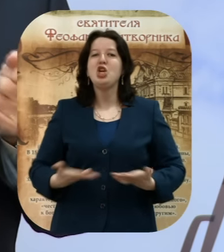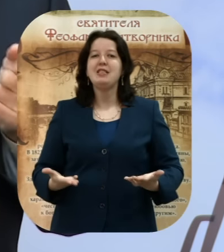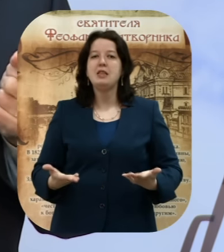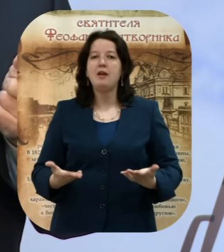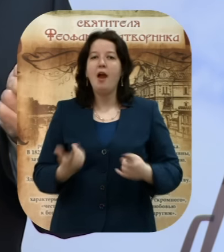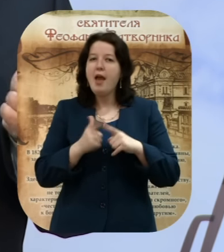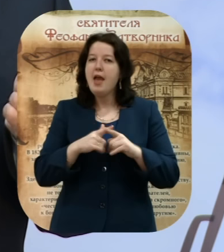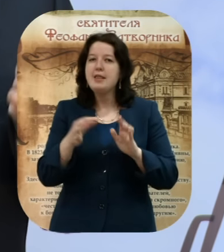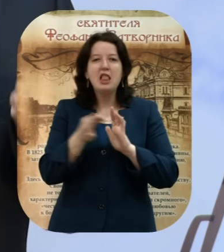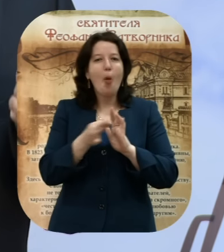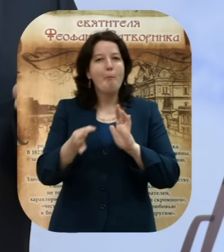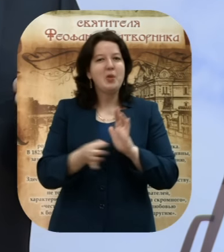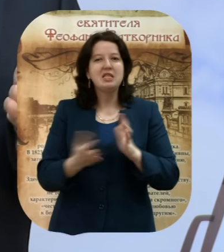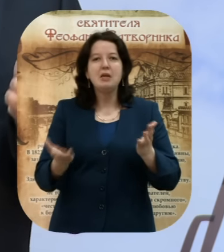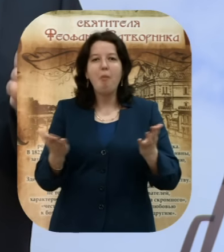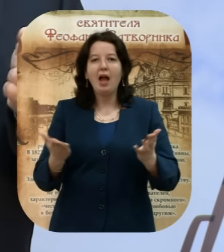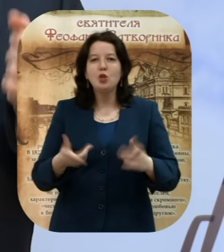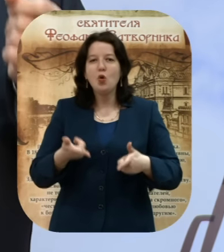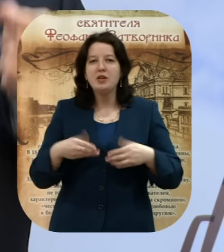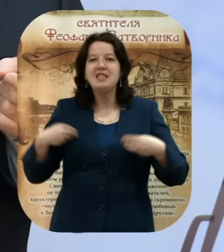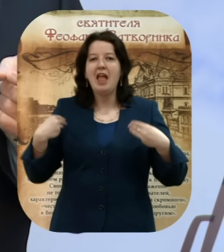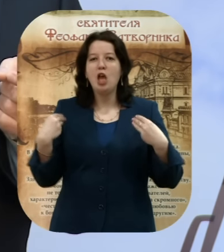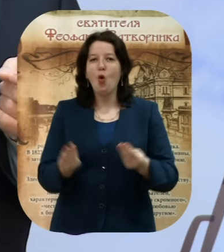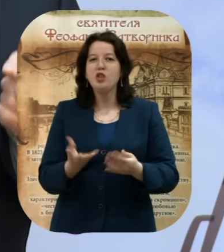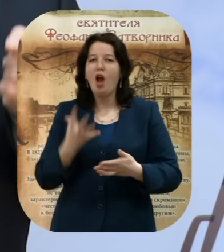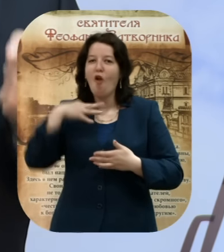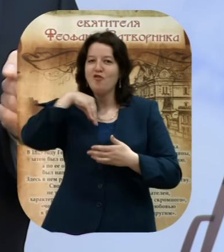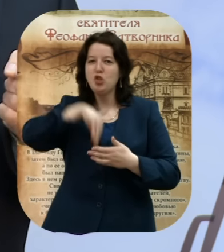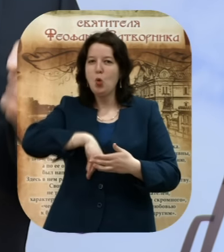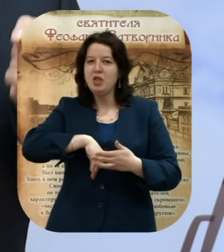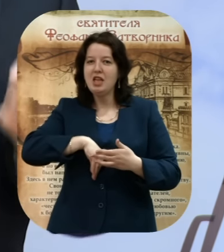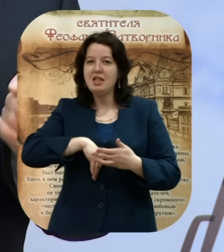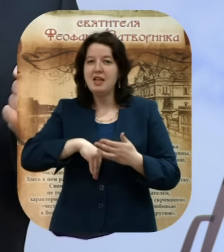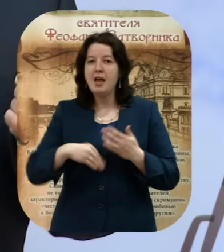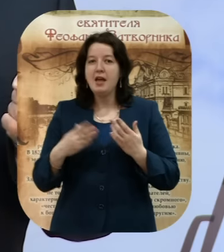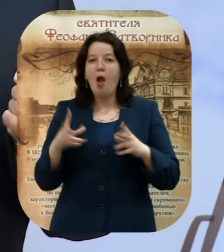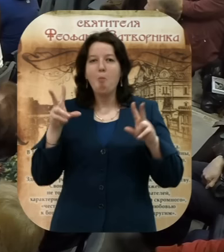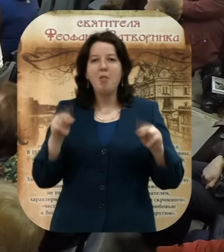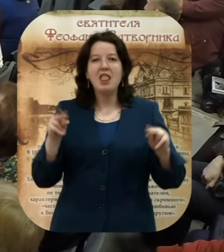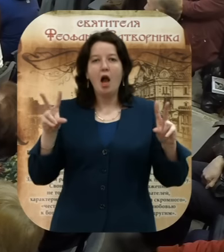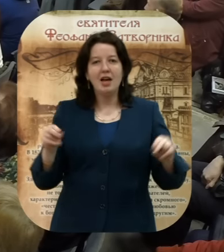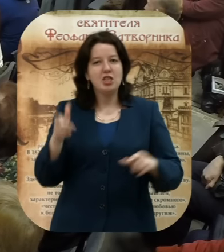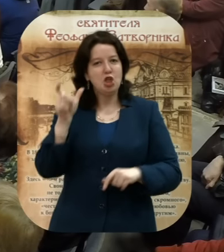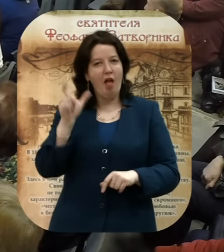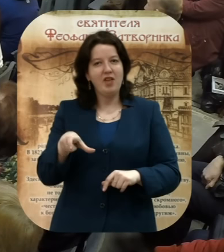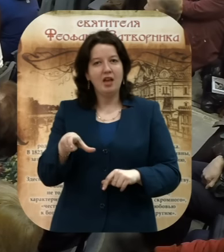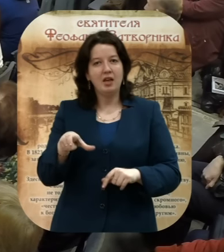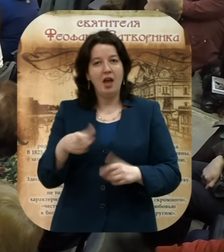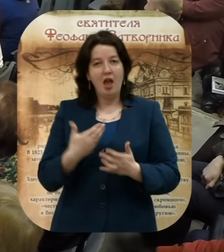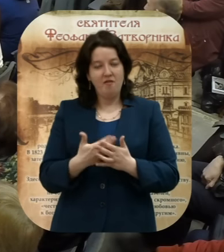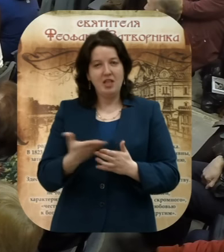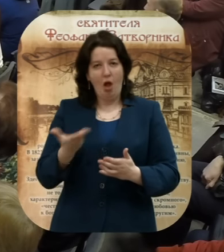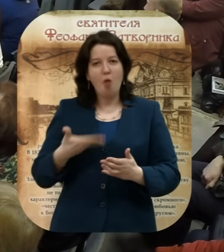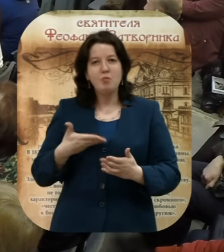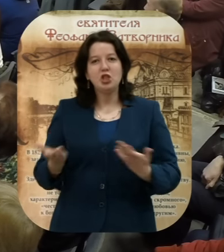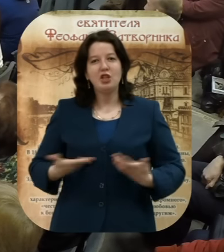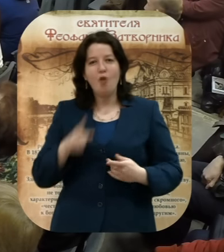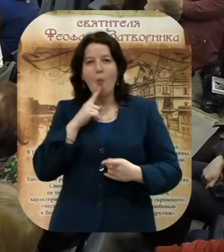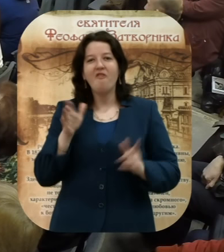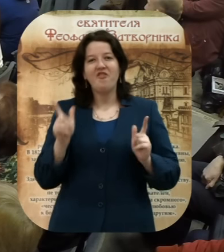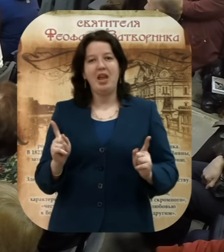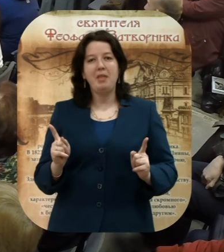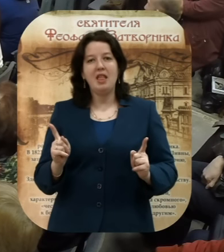Такой принцип, который действительно дает внутреннее благо человеку. Ведь мы же временно живем, временно. Ну и почему